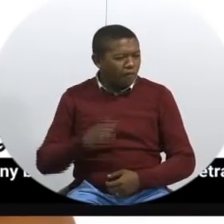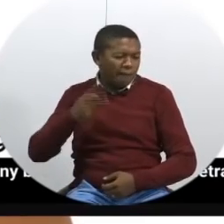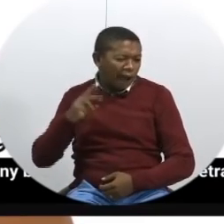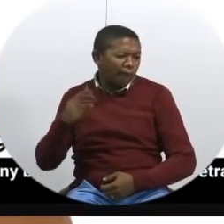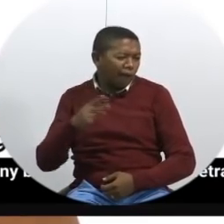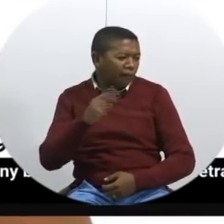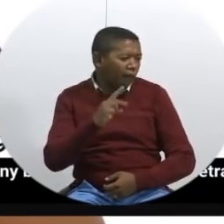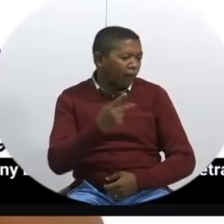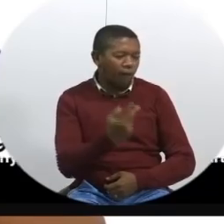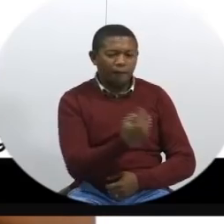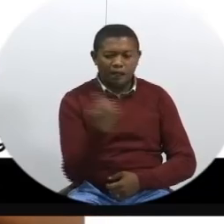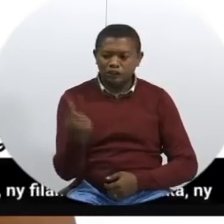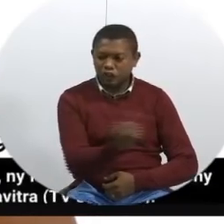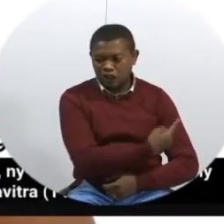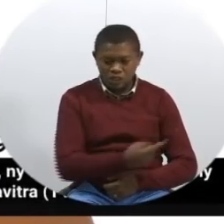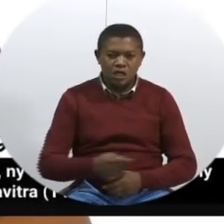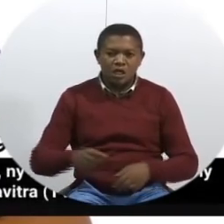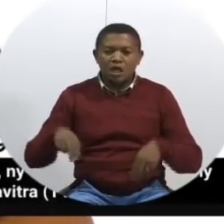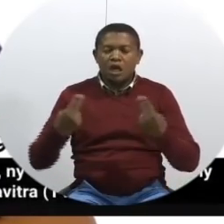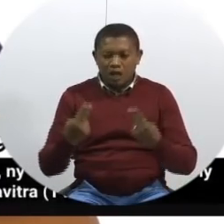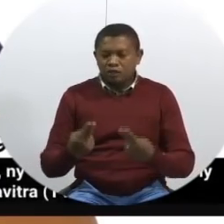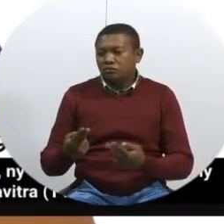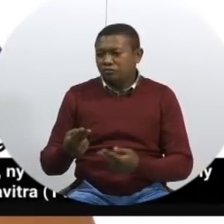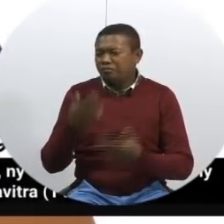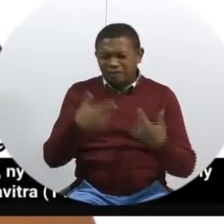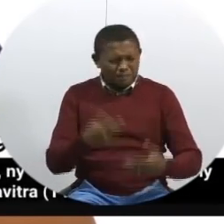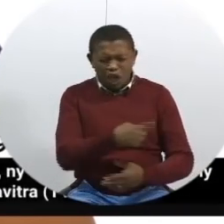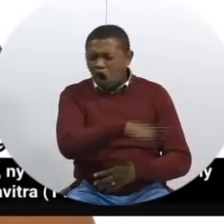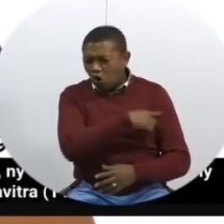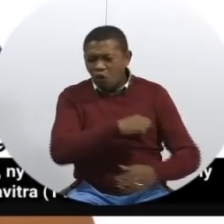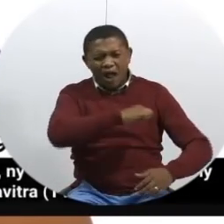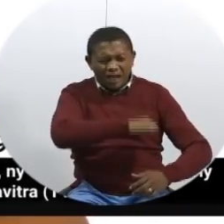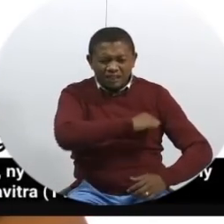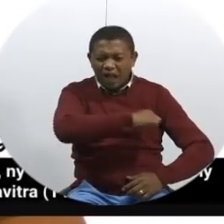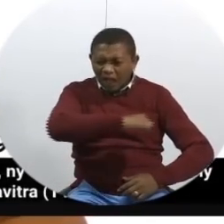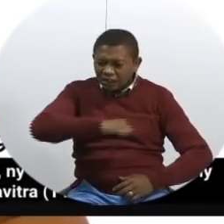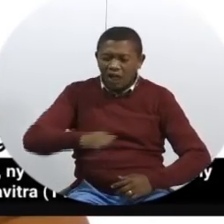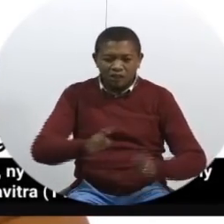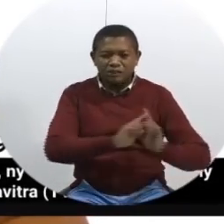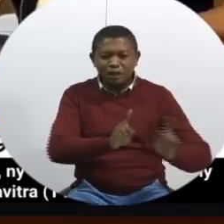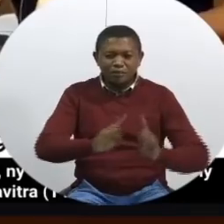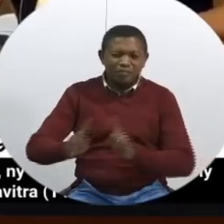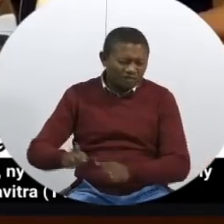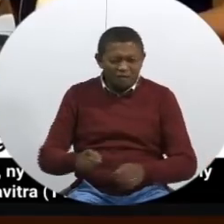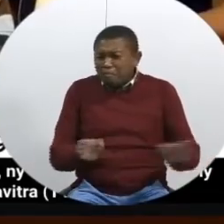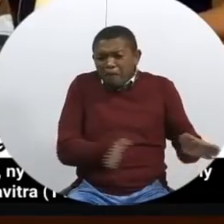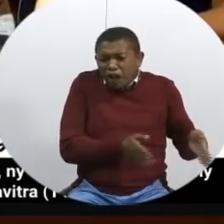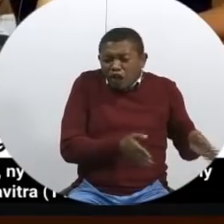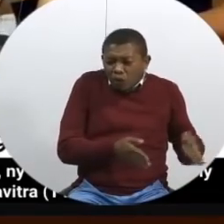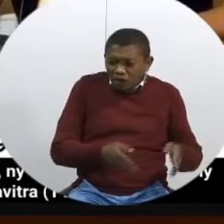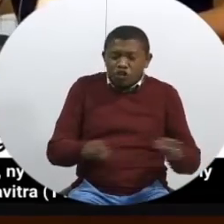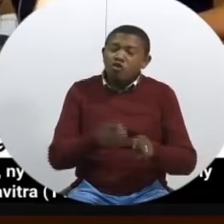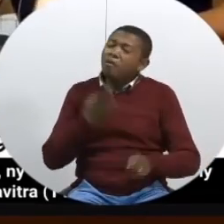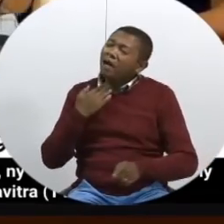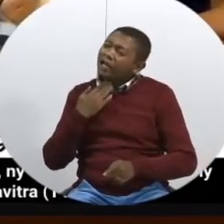satria tsy vitsy amin'ny sehatrasa misy azy tsirairay avy dia samy manana ny tahotrany a samy manana ny etaetam-pony